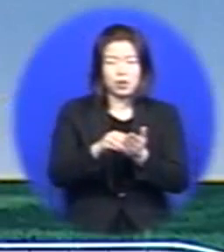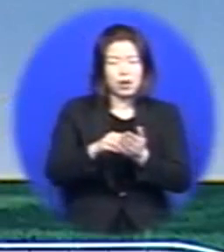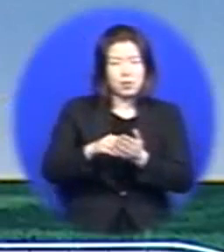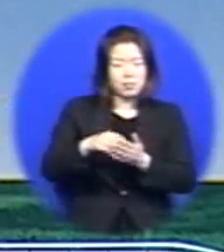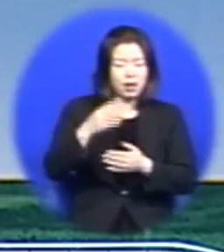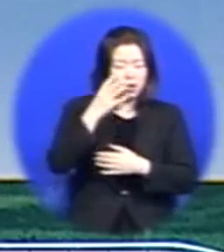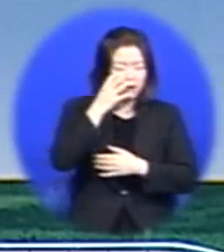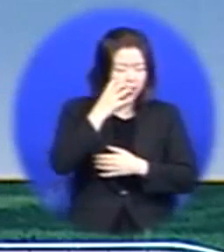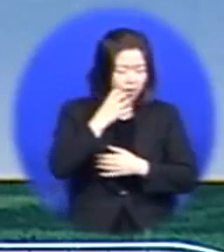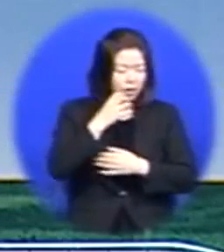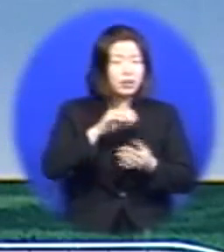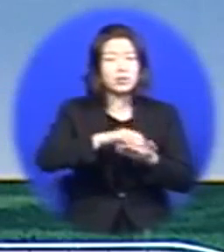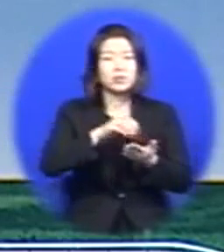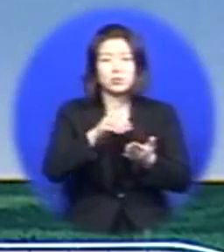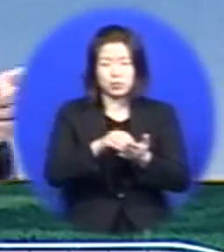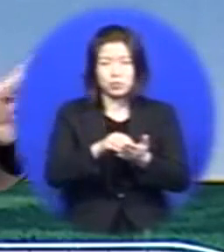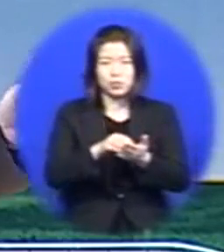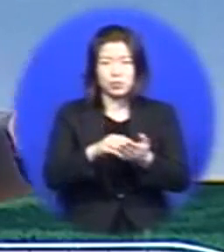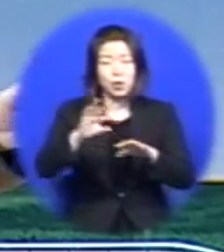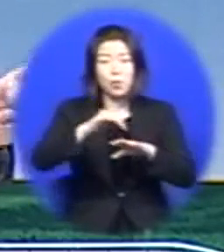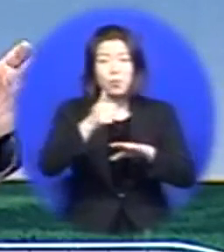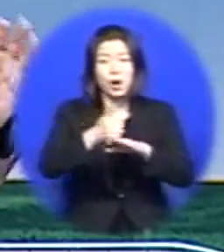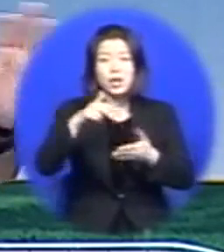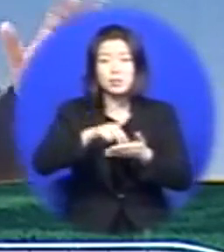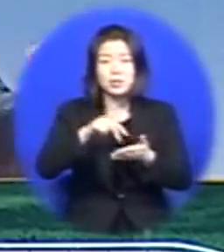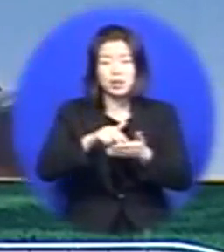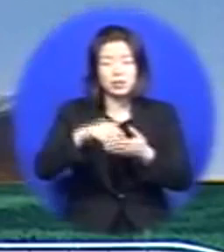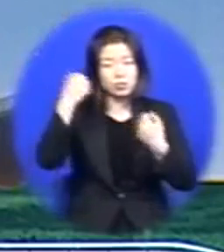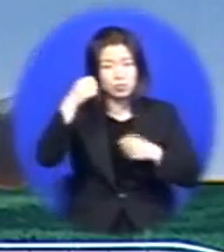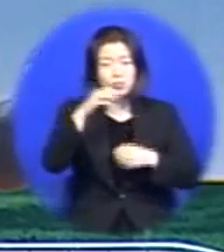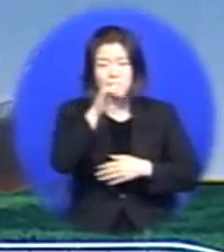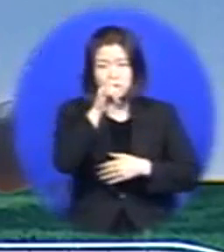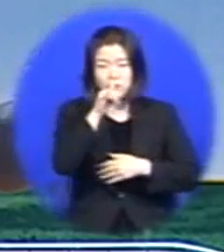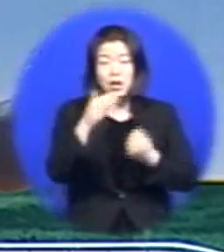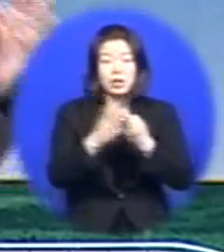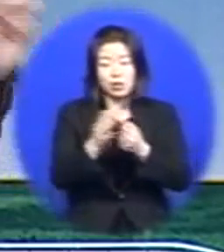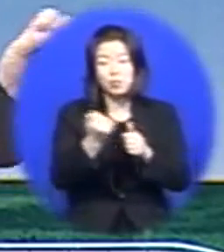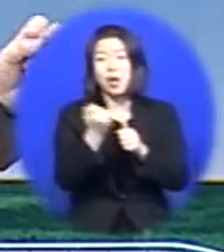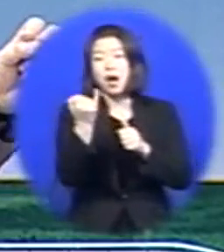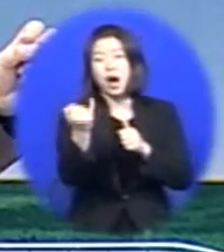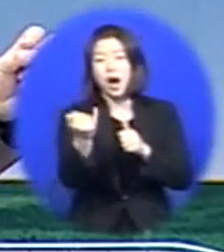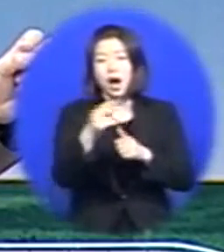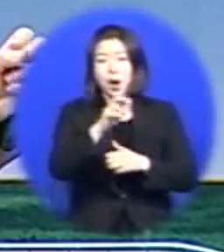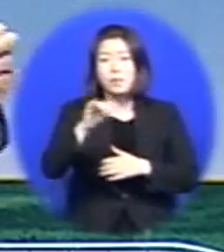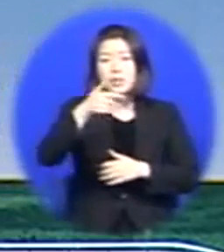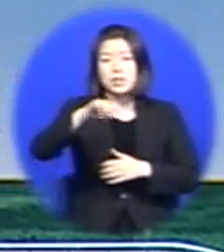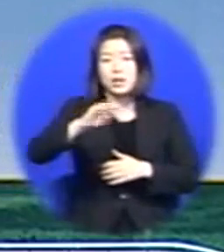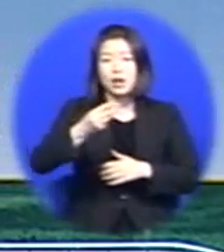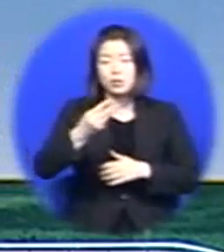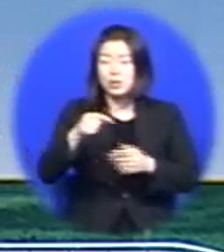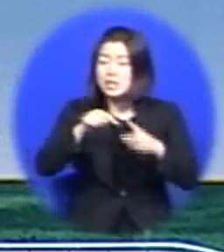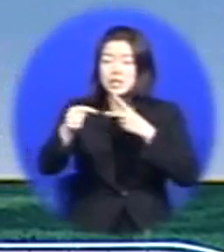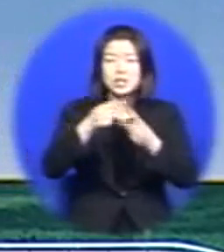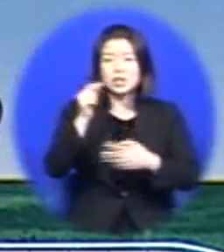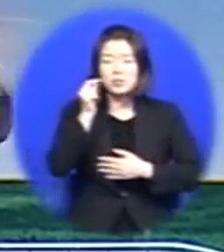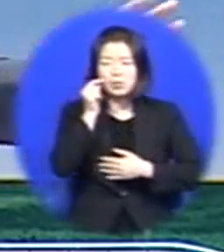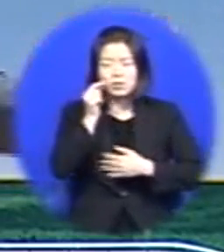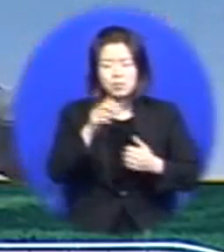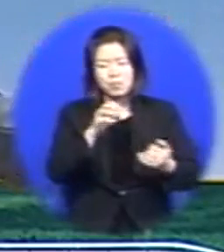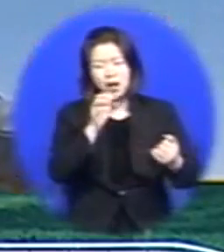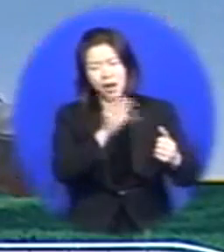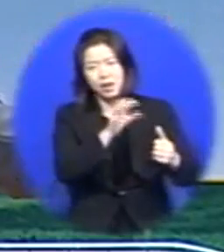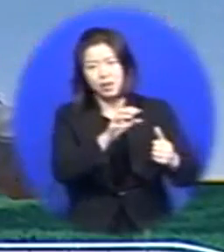추태라고 생각이 될 정도로. 그래서 아내 미갈도 그걸 이해를 못했어요. 바가지 긁고 오히려